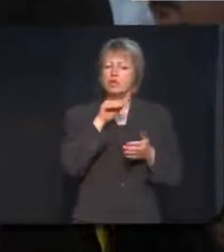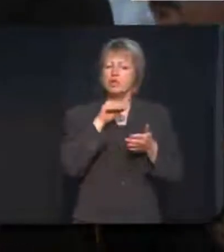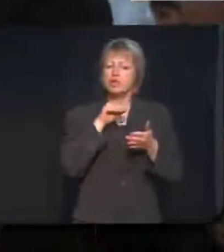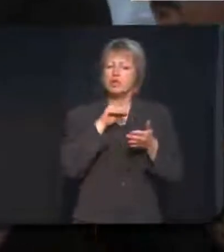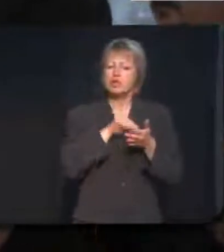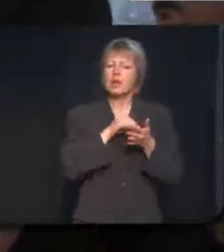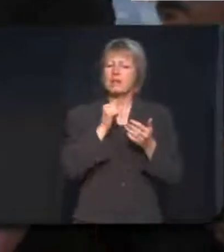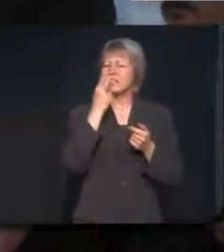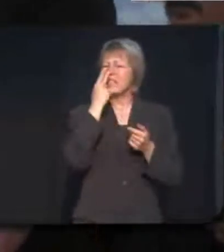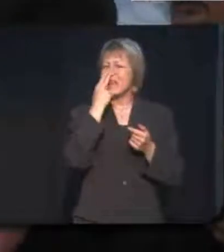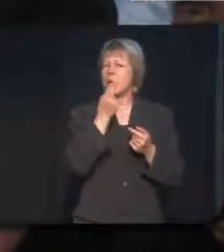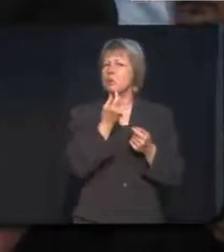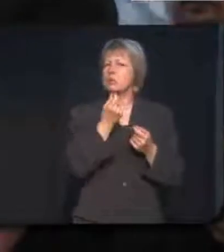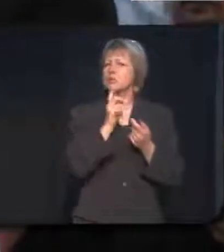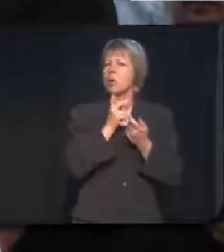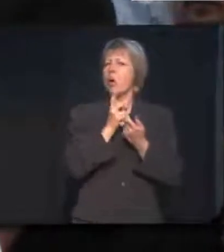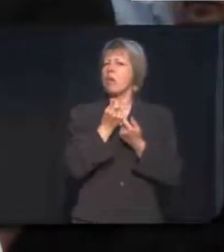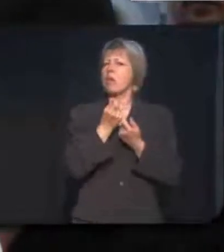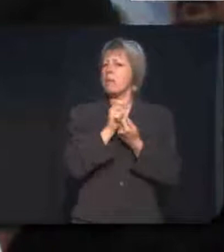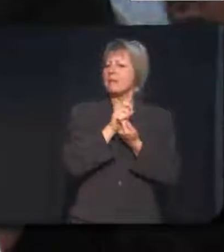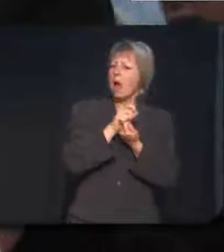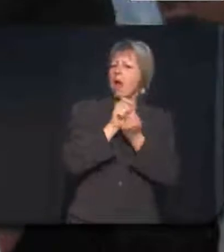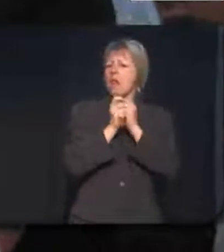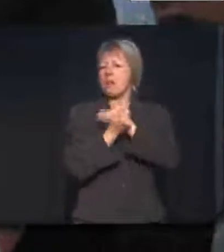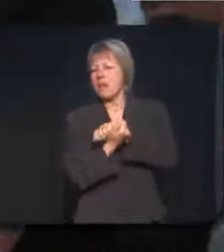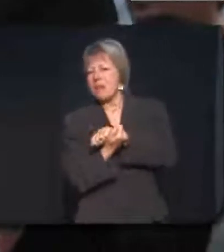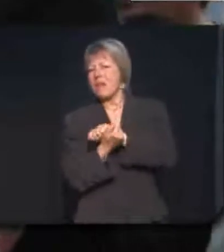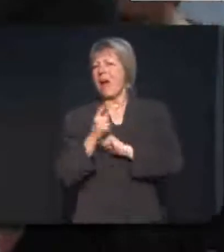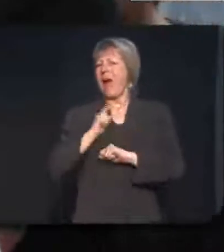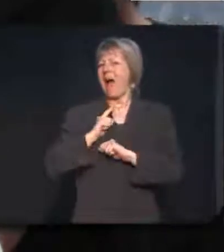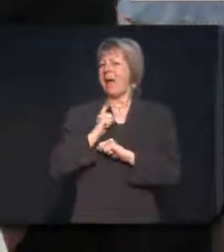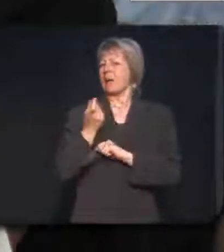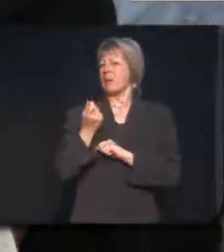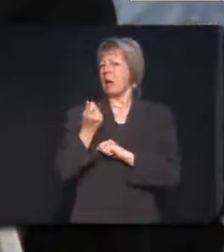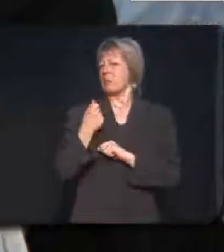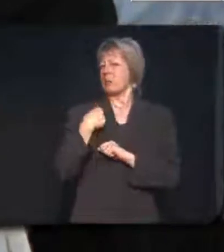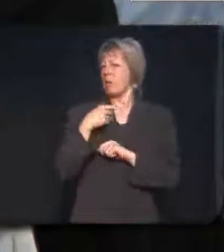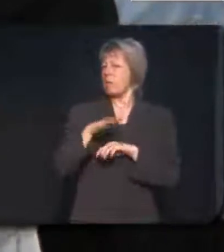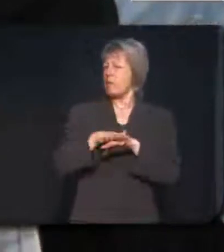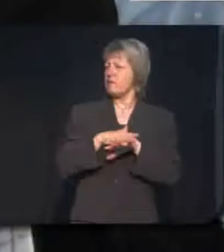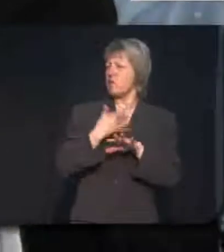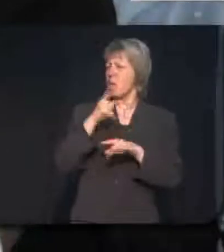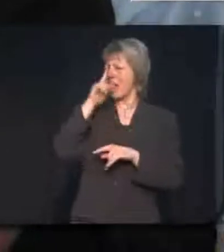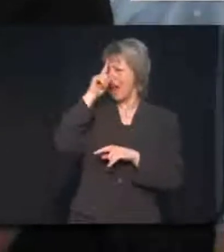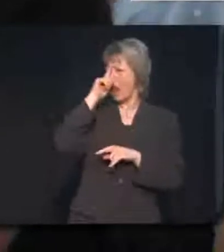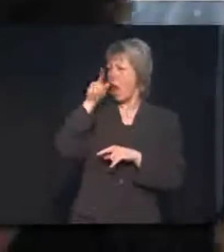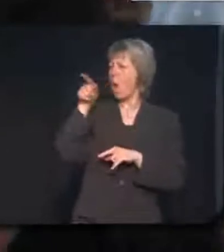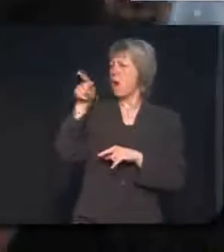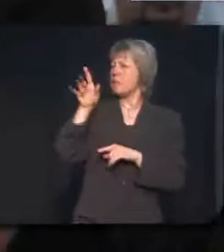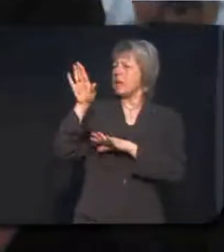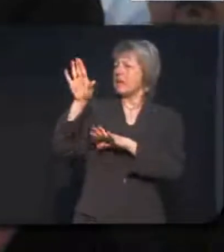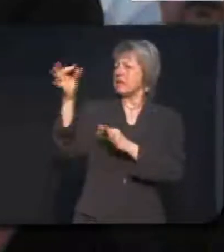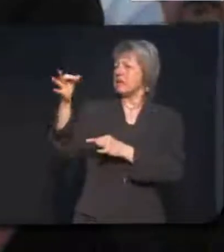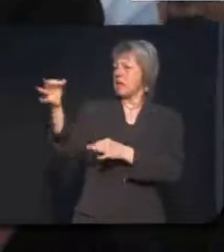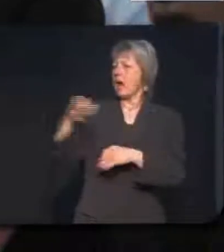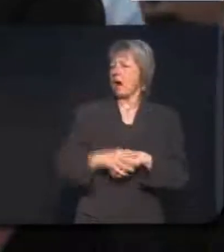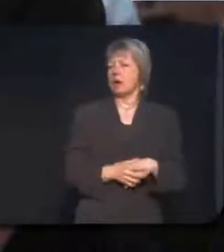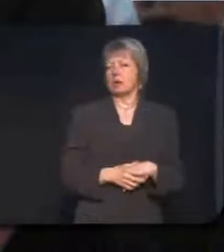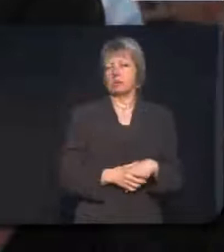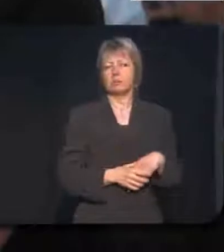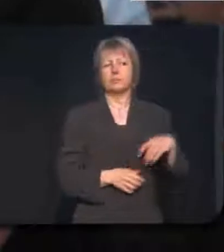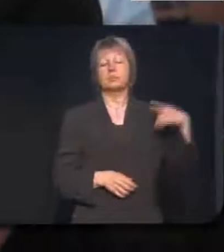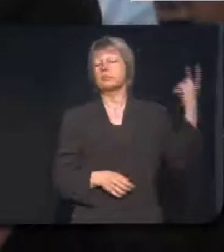ich sehe das als eine Art Enteignung der Gläubiger an seht ihr das ähnlich also grundsätzlich gilt Eigentum